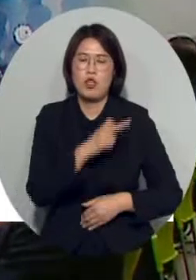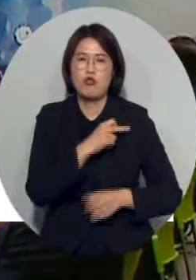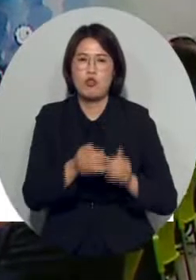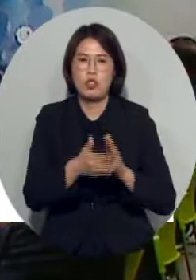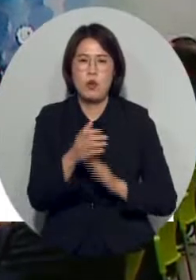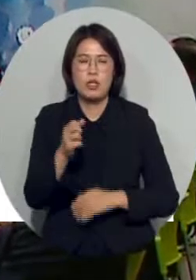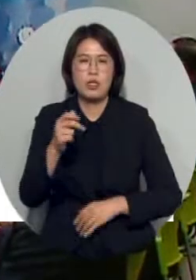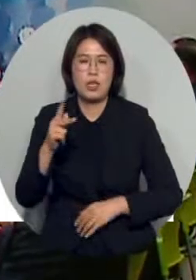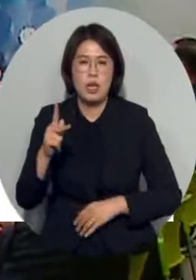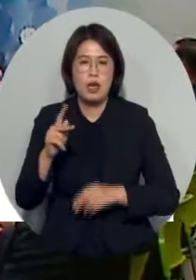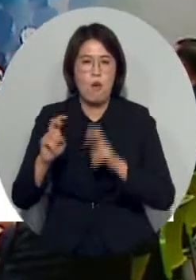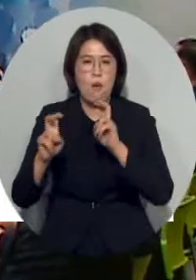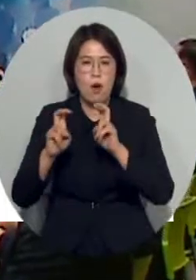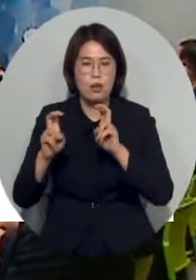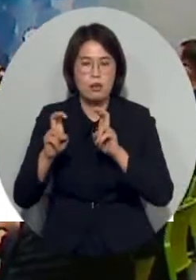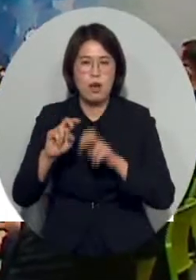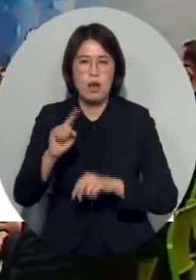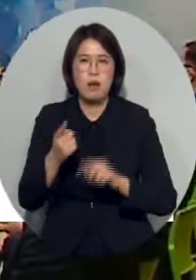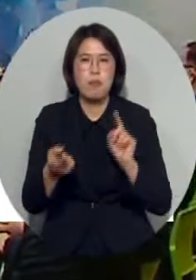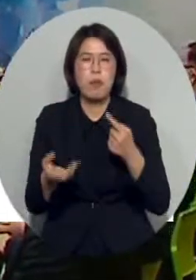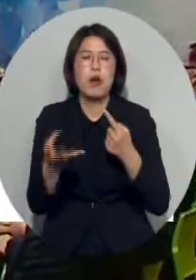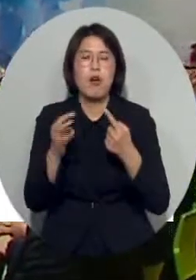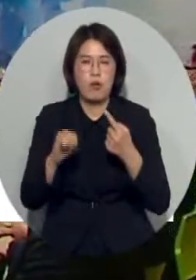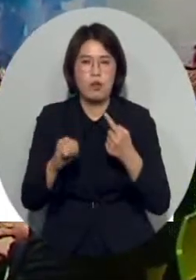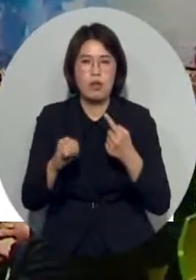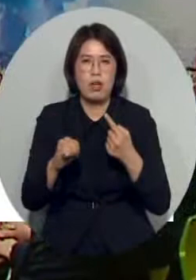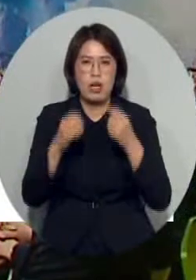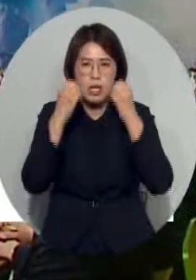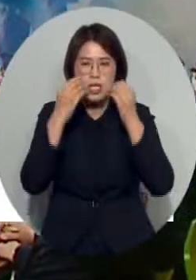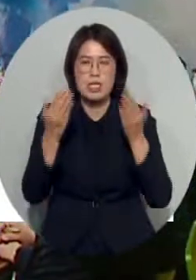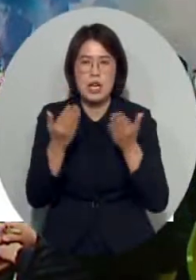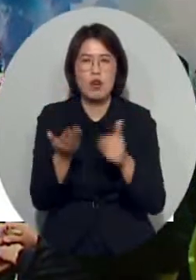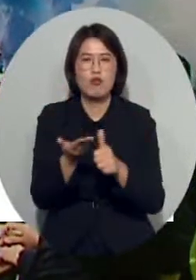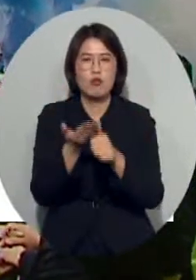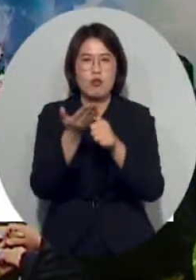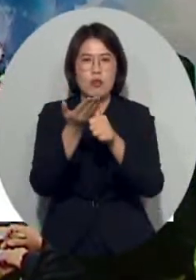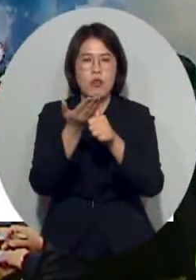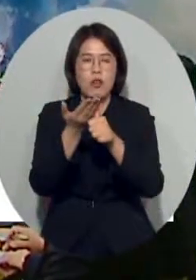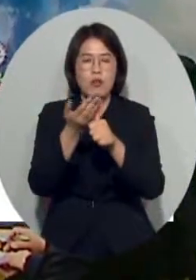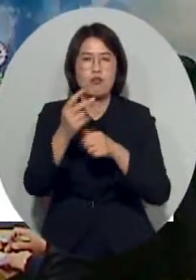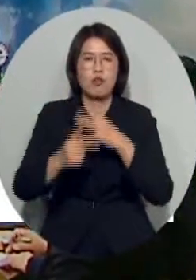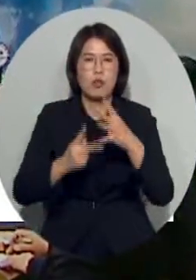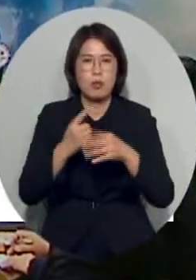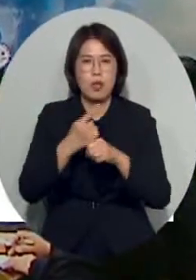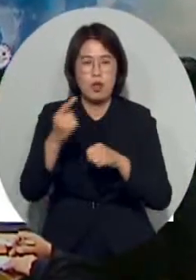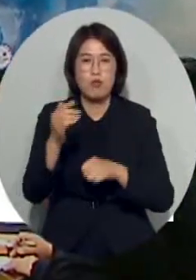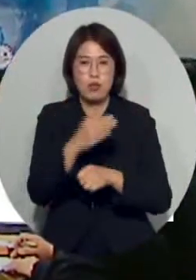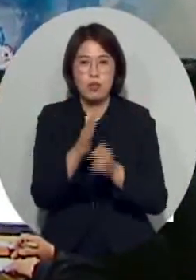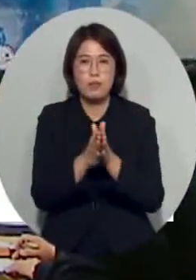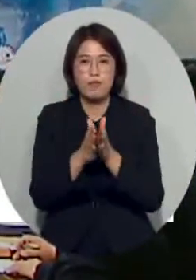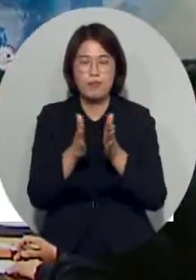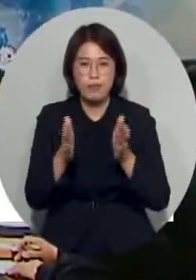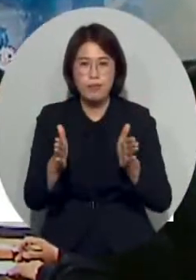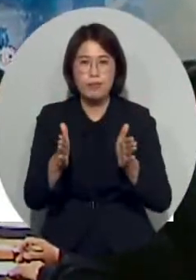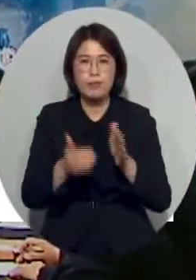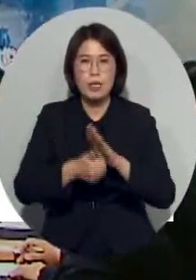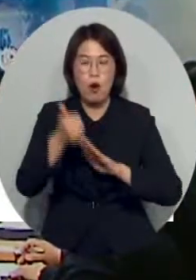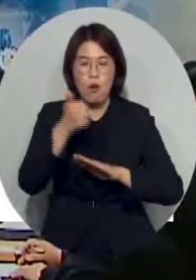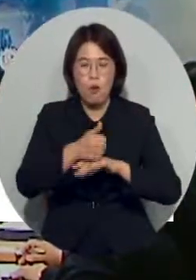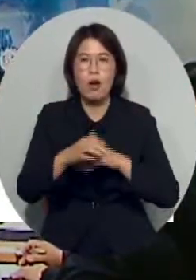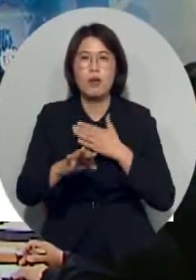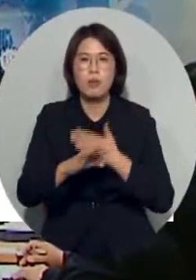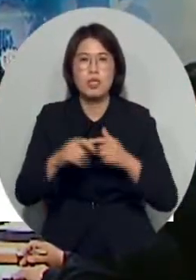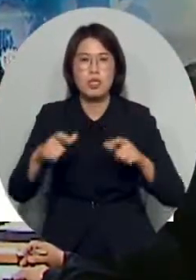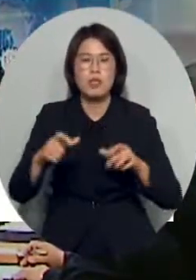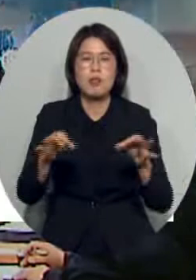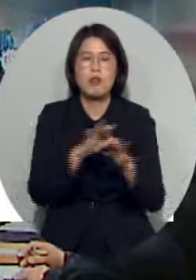영주시와 SK 머티리얼즈가 100억 원 규모의 창업 육성 프로그램을 내년부터 추진하기로 했습니다. 성공할 경우 지역